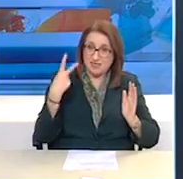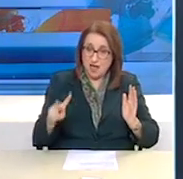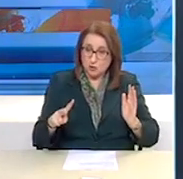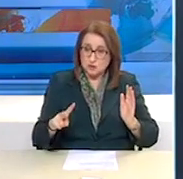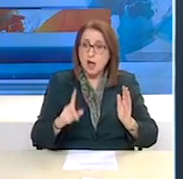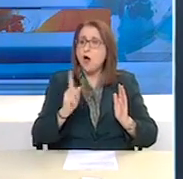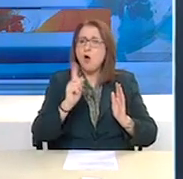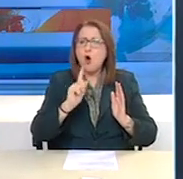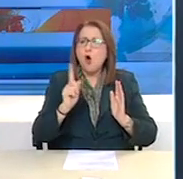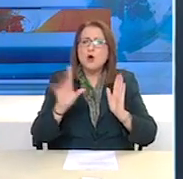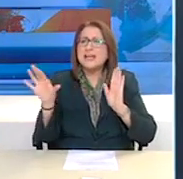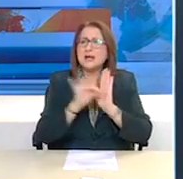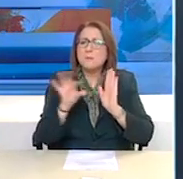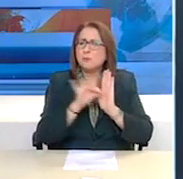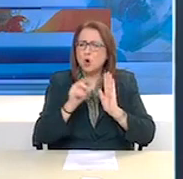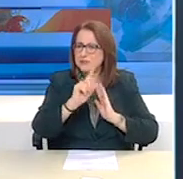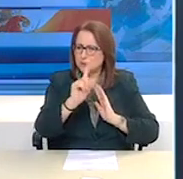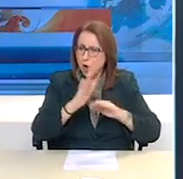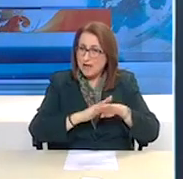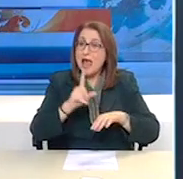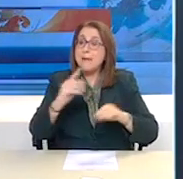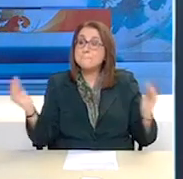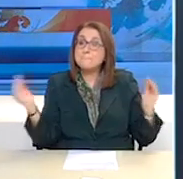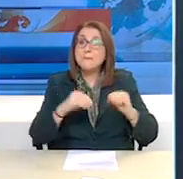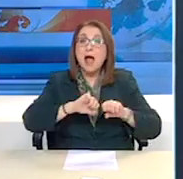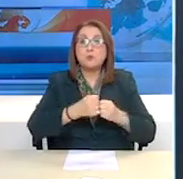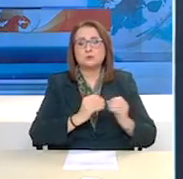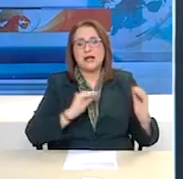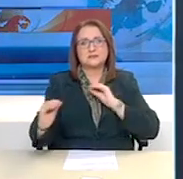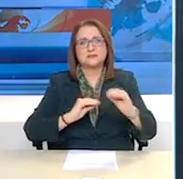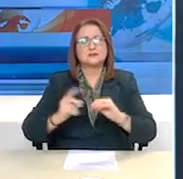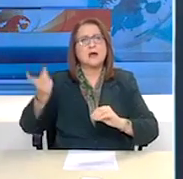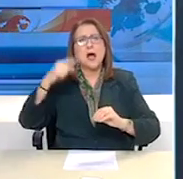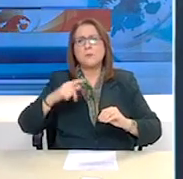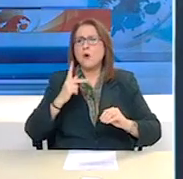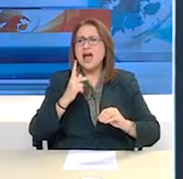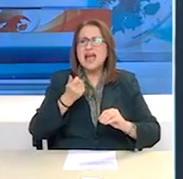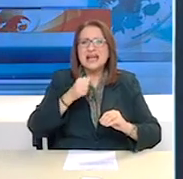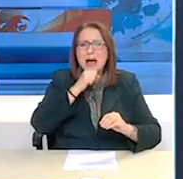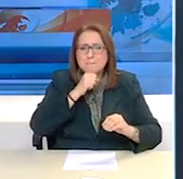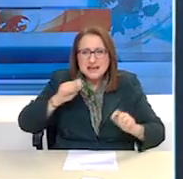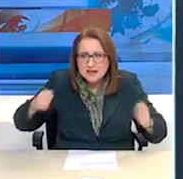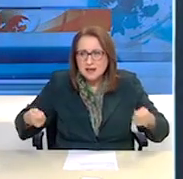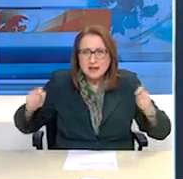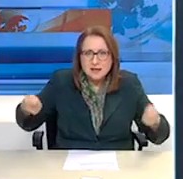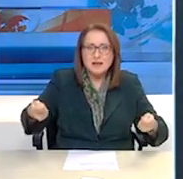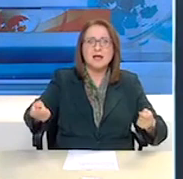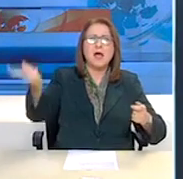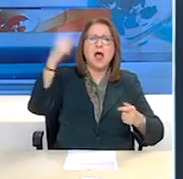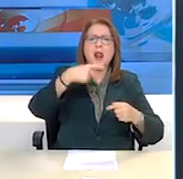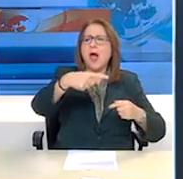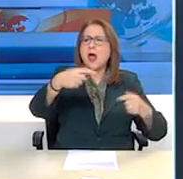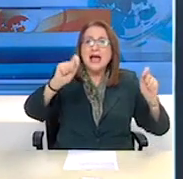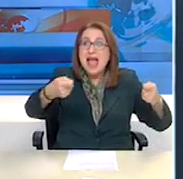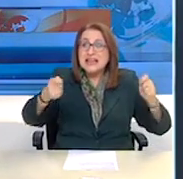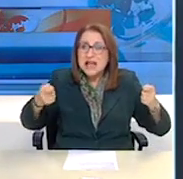που έκλεισαν, από τα ΚΑΠΗ, τους δορυφορικούς σταθμούς και τα ΚΔΑΠ, προκειμένου να εξυπηρετηθούν καλύτερα οι πολίτες που έχουν ανάγκη, οι